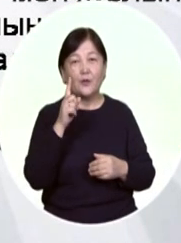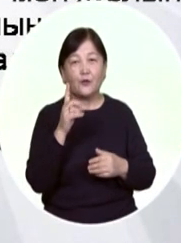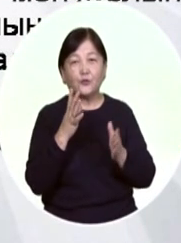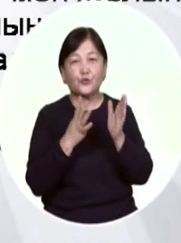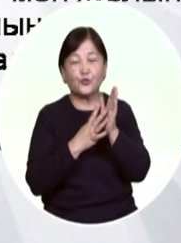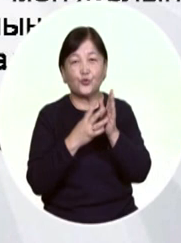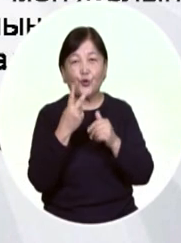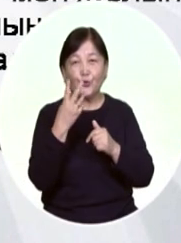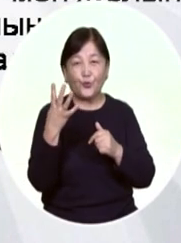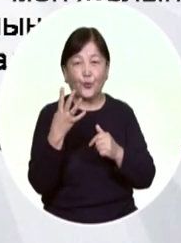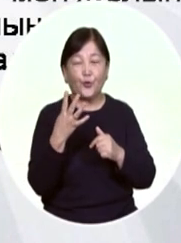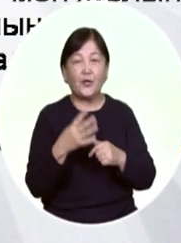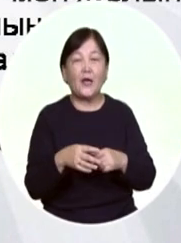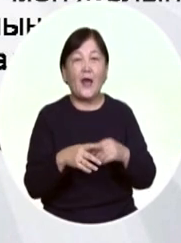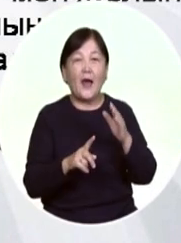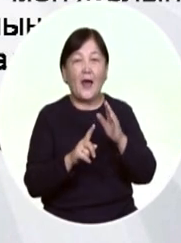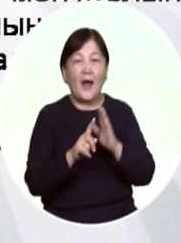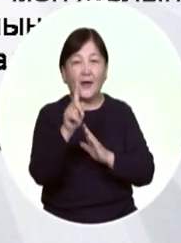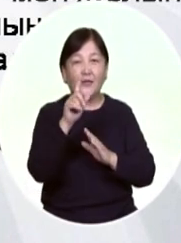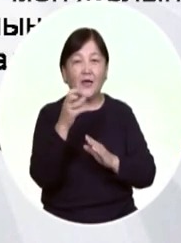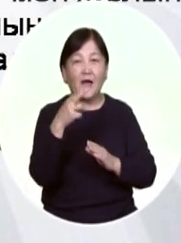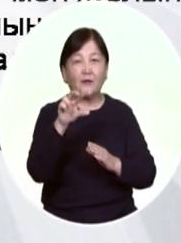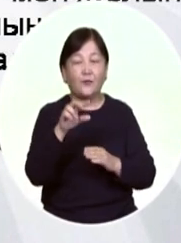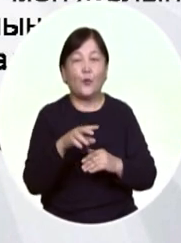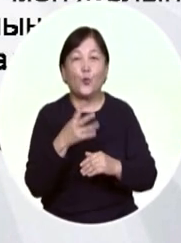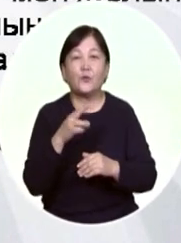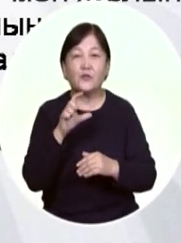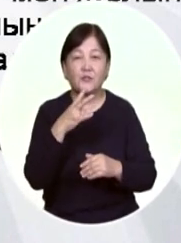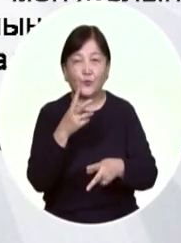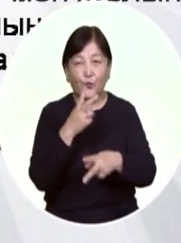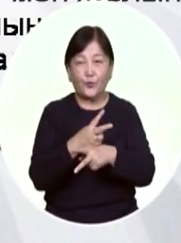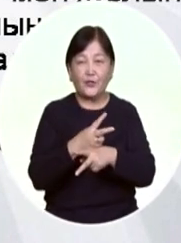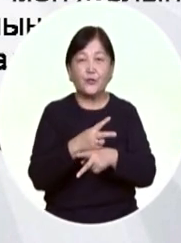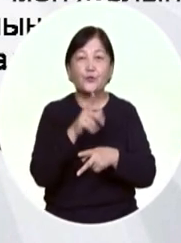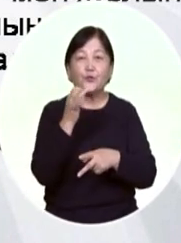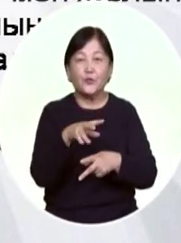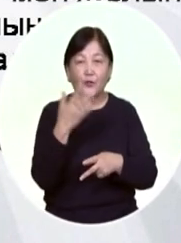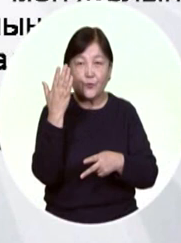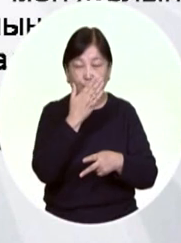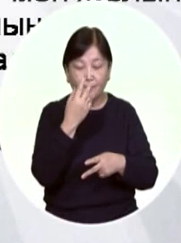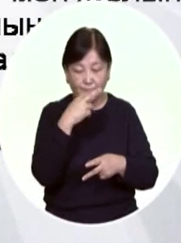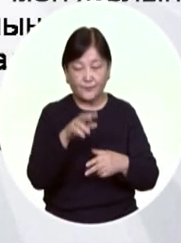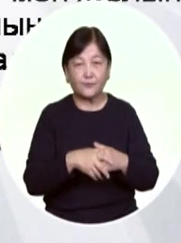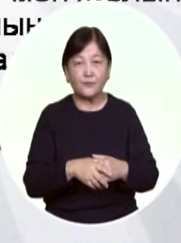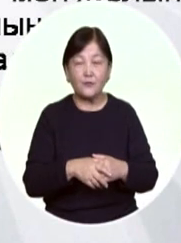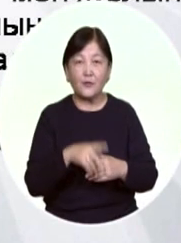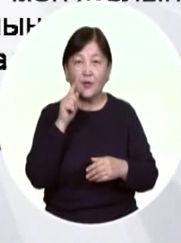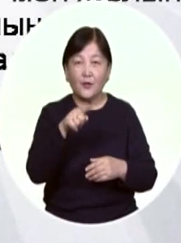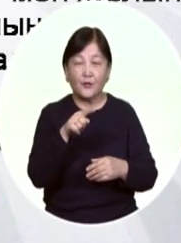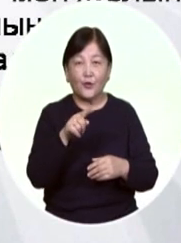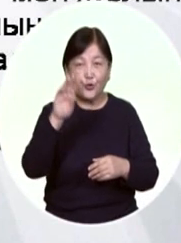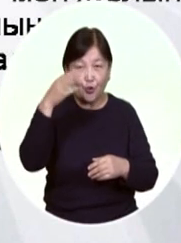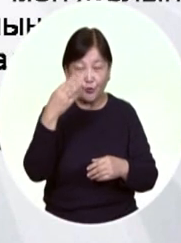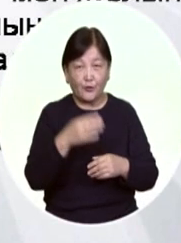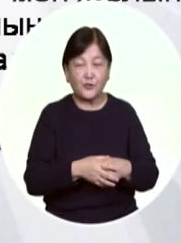дахь үндсэн хуулийн заалтууд гарч ирэх гэж. За ингээд анхаараа тараарай. За эндээс энэ тодруулсан үг